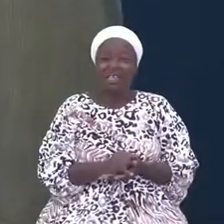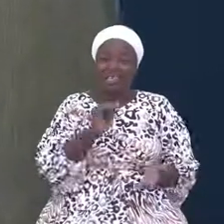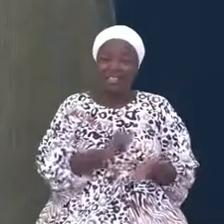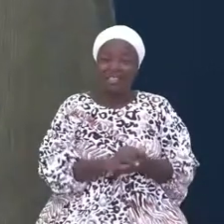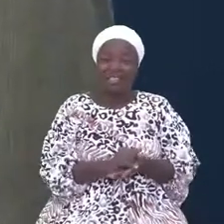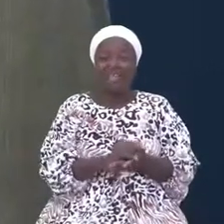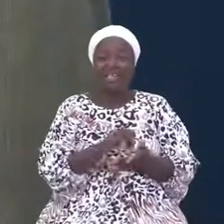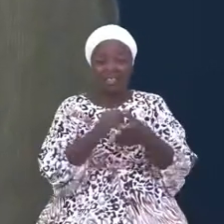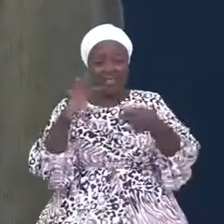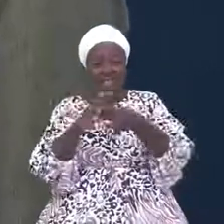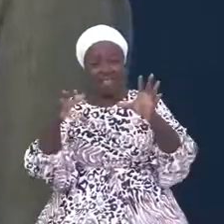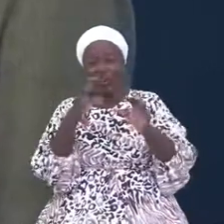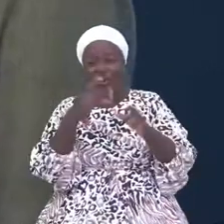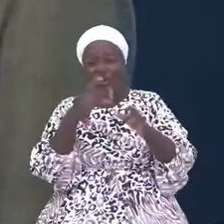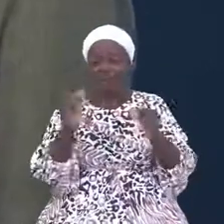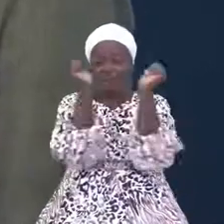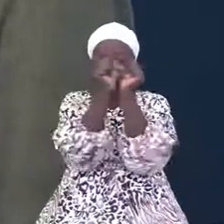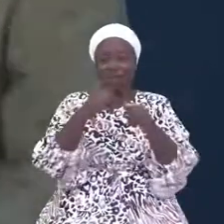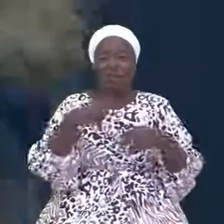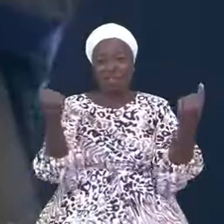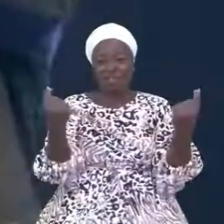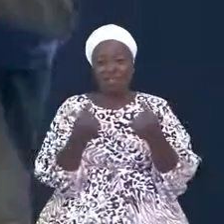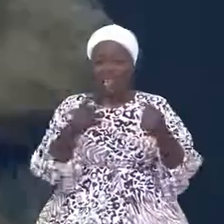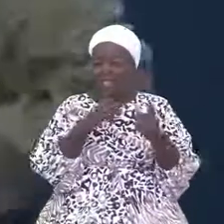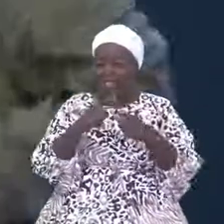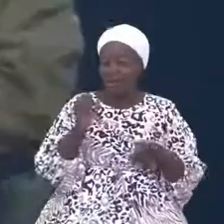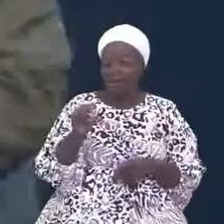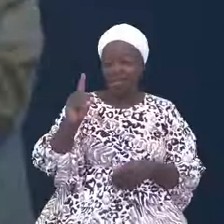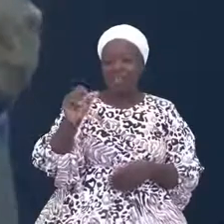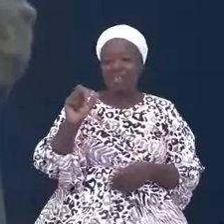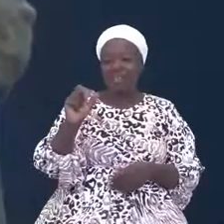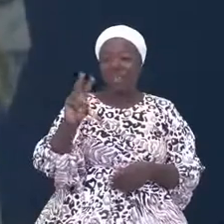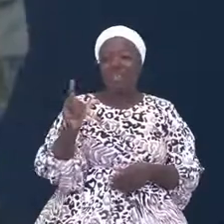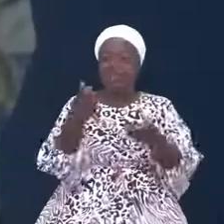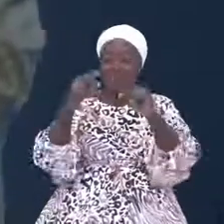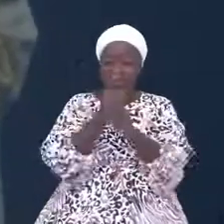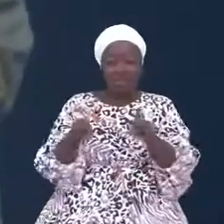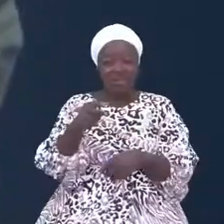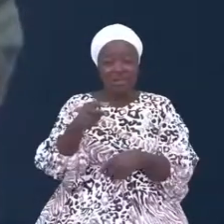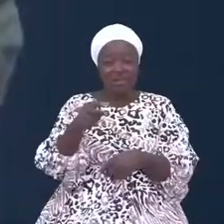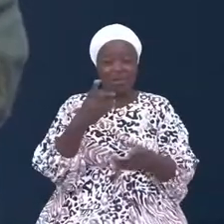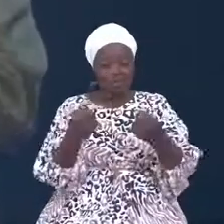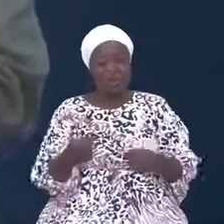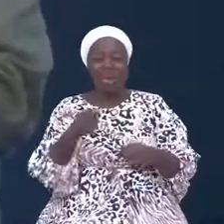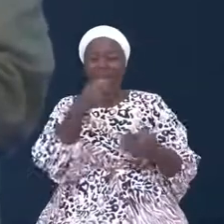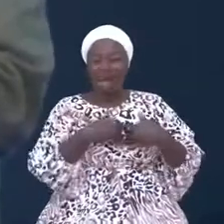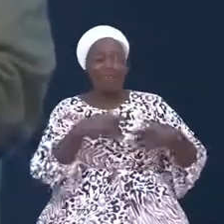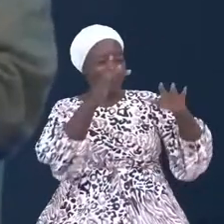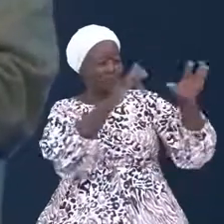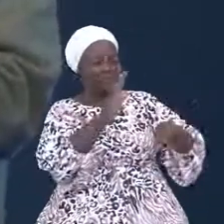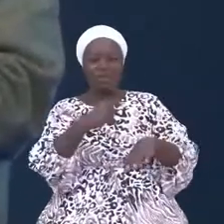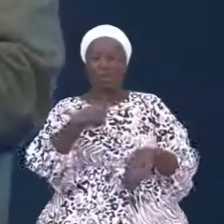qui ressens les chaînes des liens du péché. Alors David est venu comme tu dois